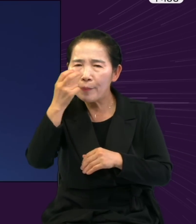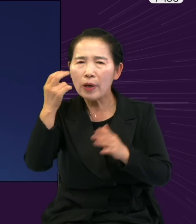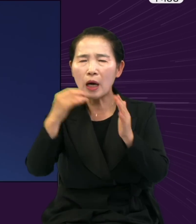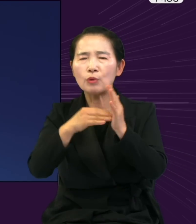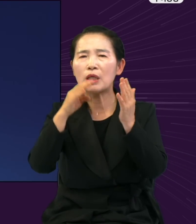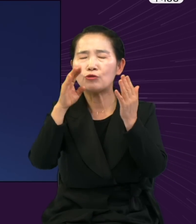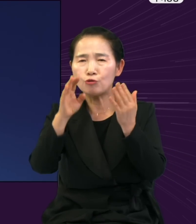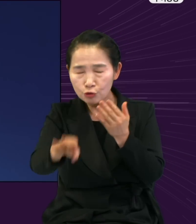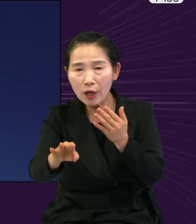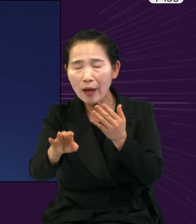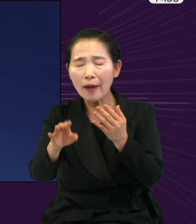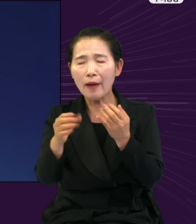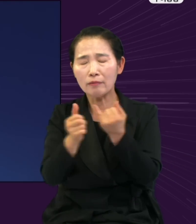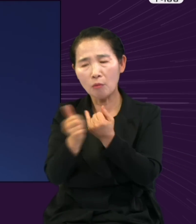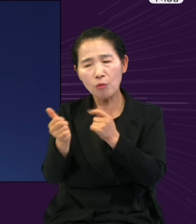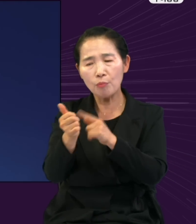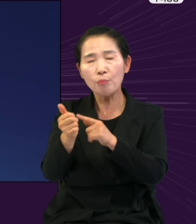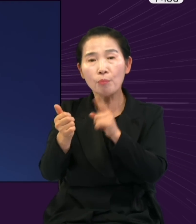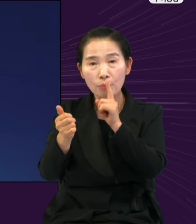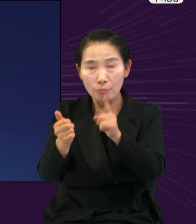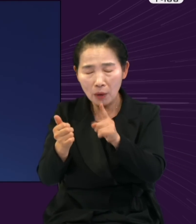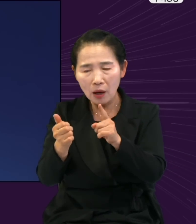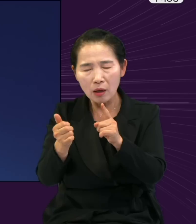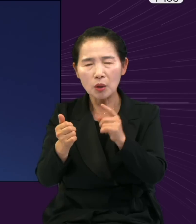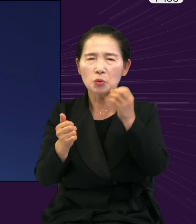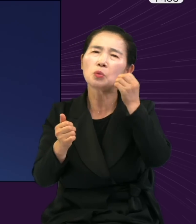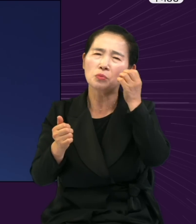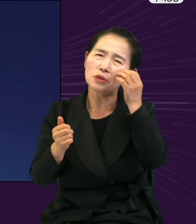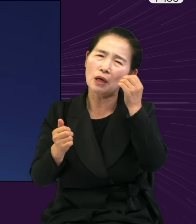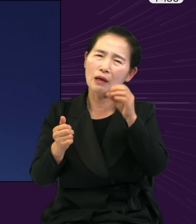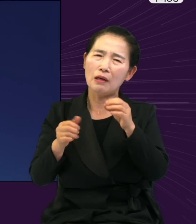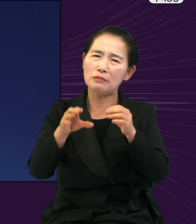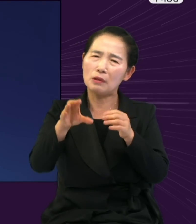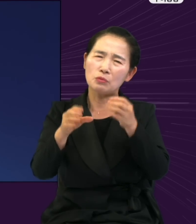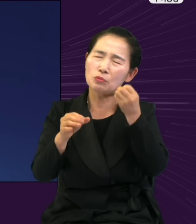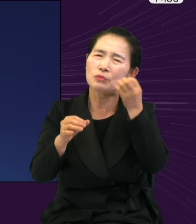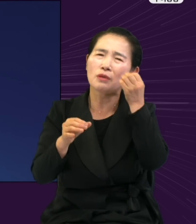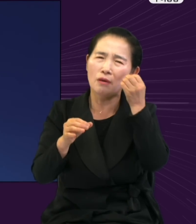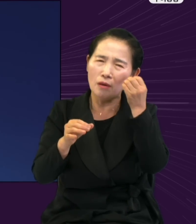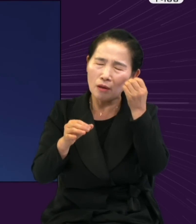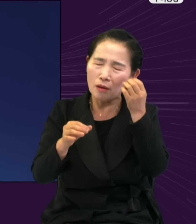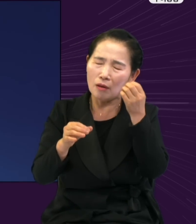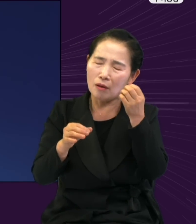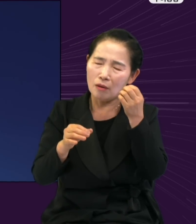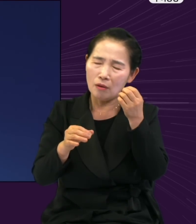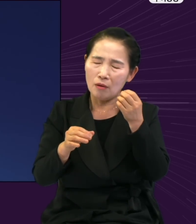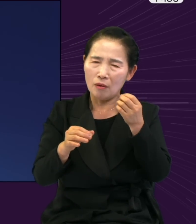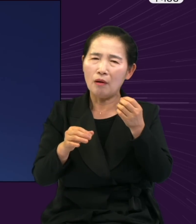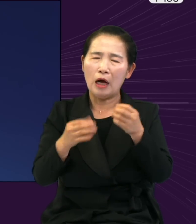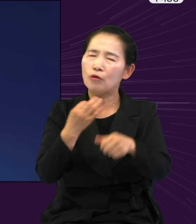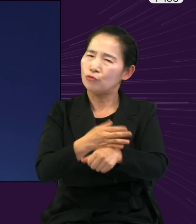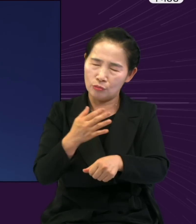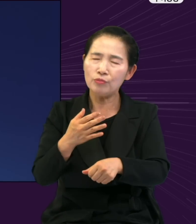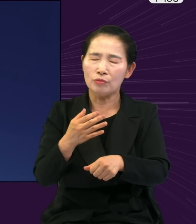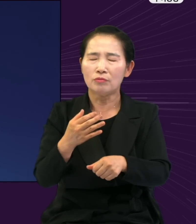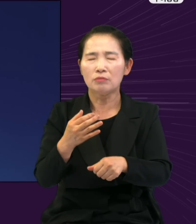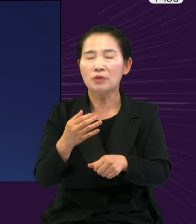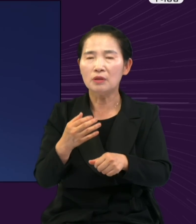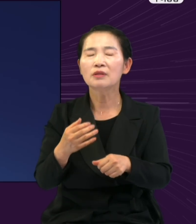뭐 기도하면서 주님의 도우심으로 가야지. 근데 제가 거기다 대고 이렇게 말했죠. 괜찮을